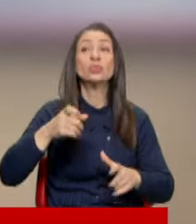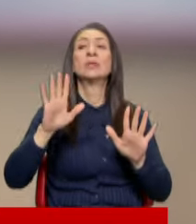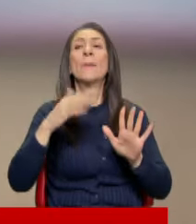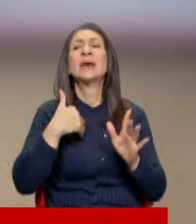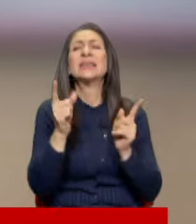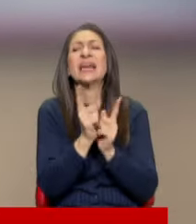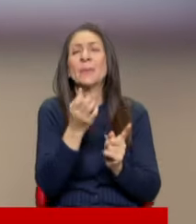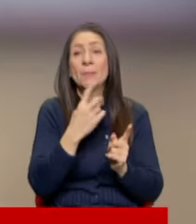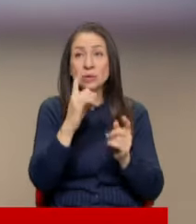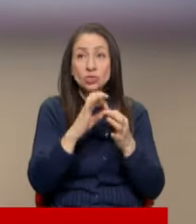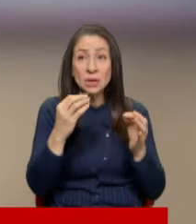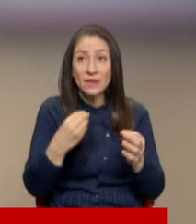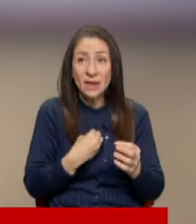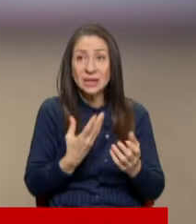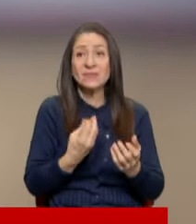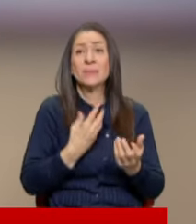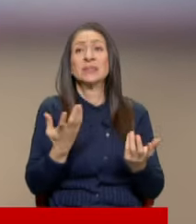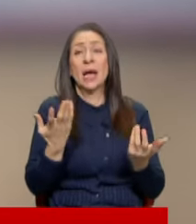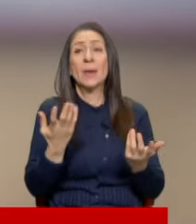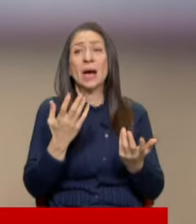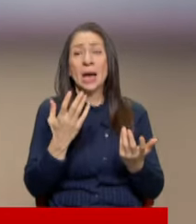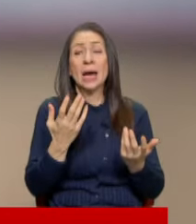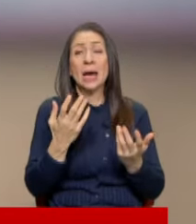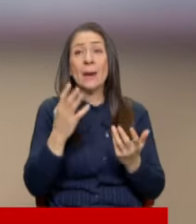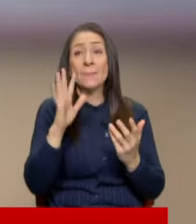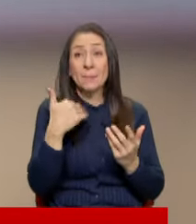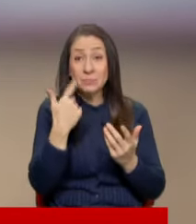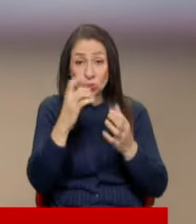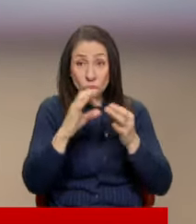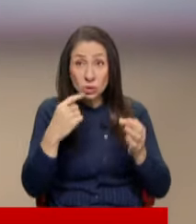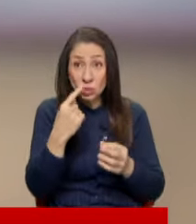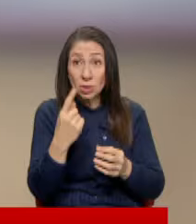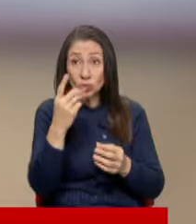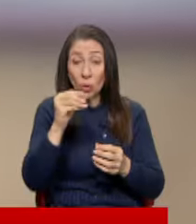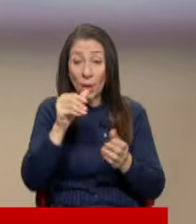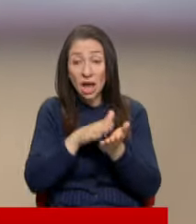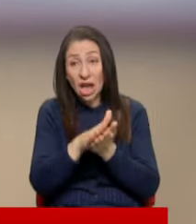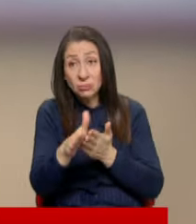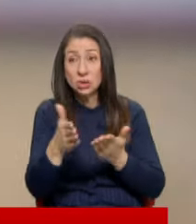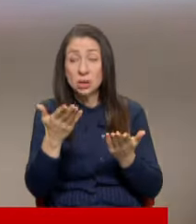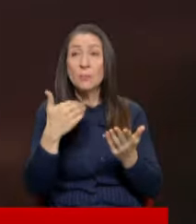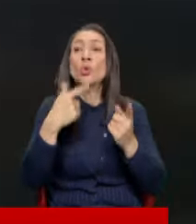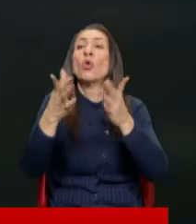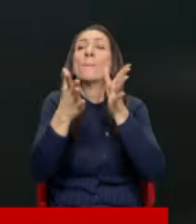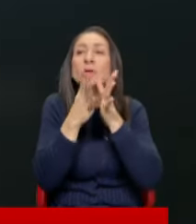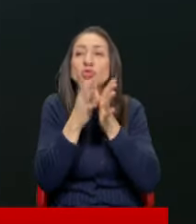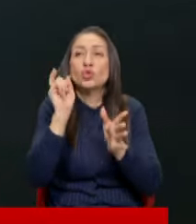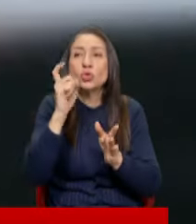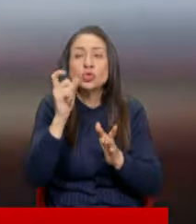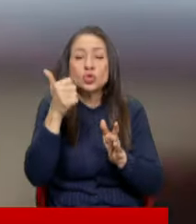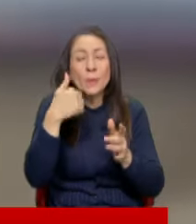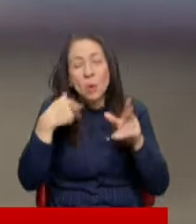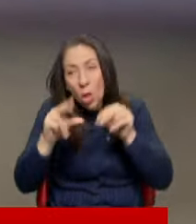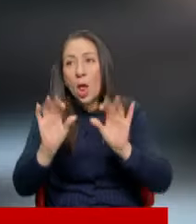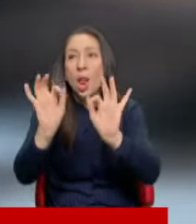yapıl bir cümle kurdurmak Ben bir cümle kurdum dedim ki toprak kaymış On gündür o toprakla